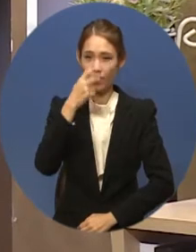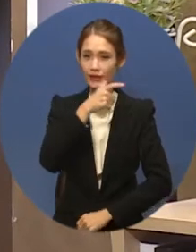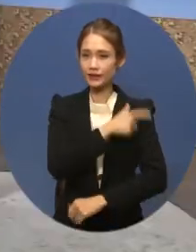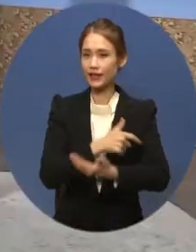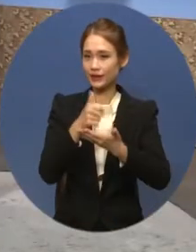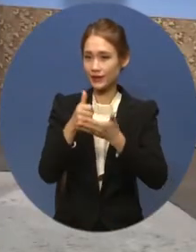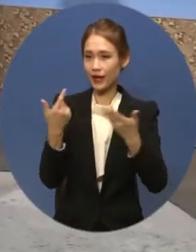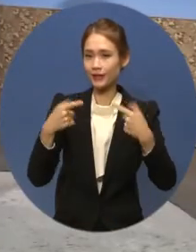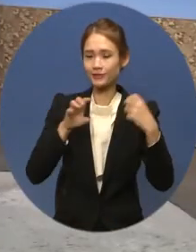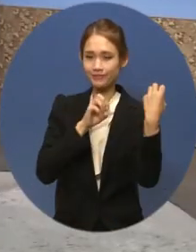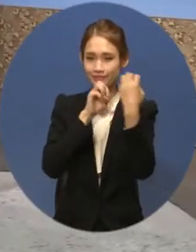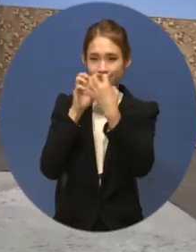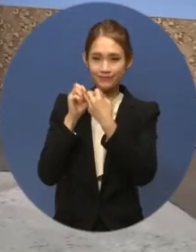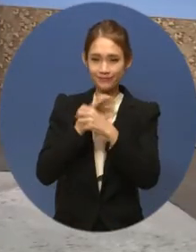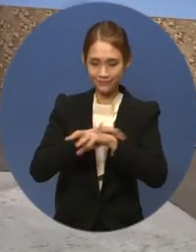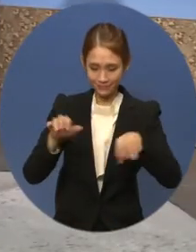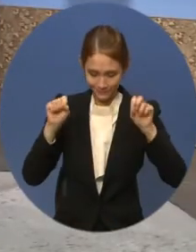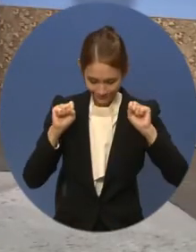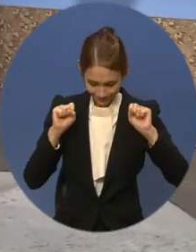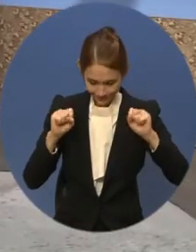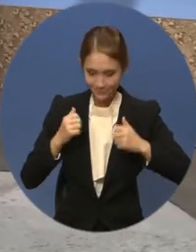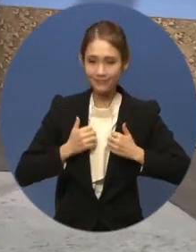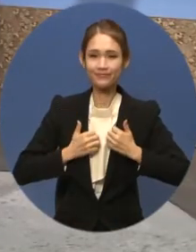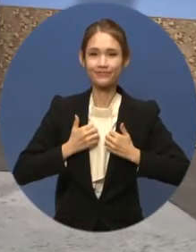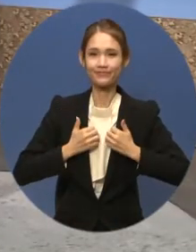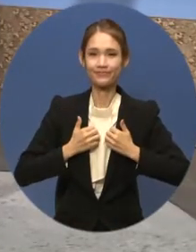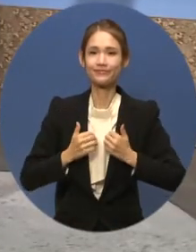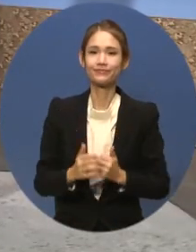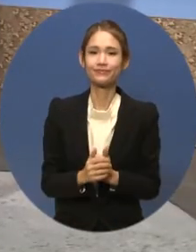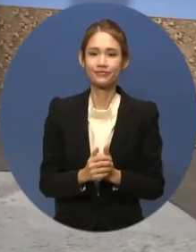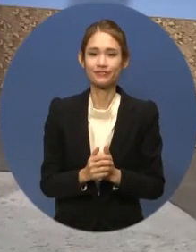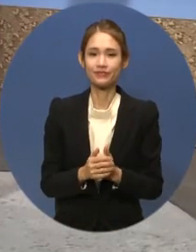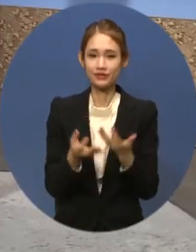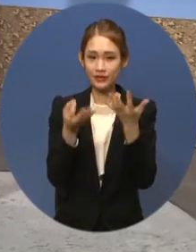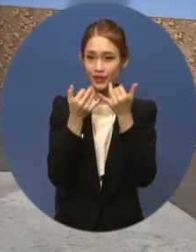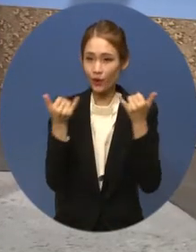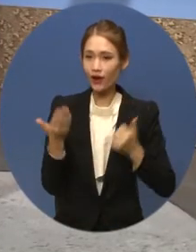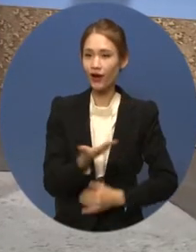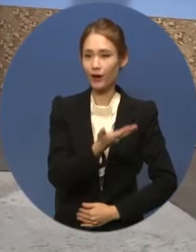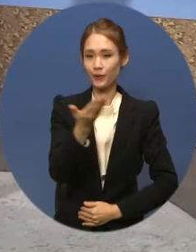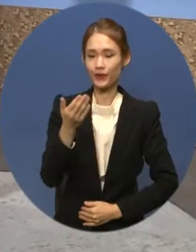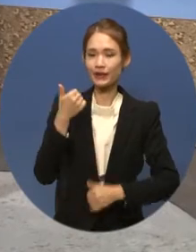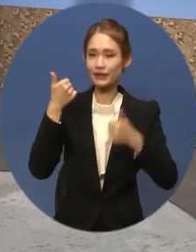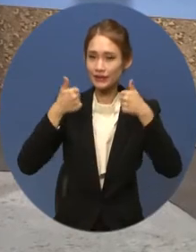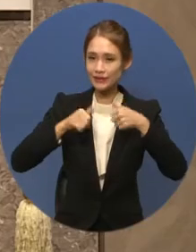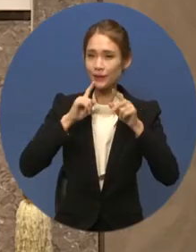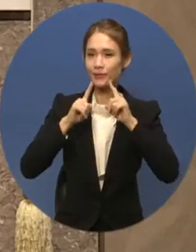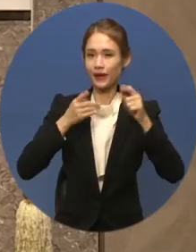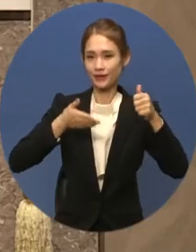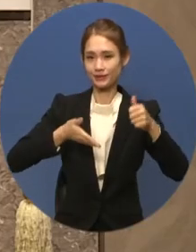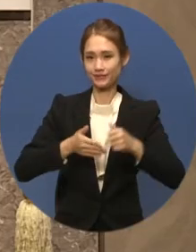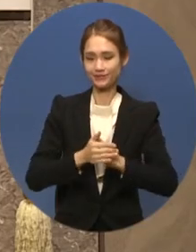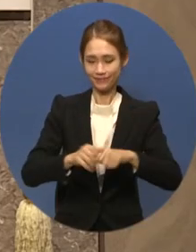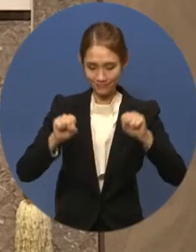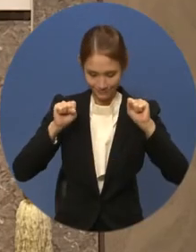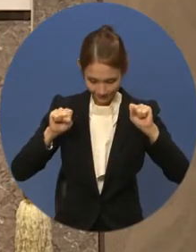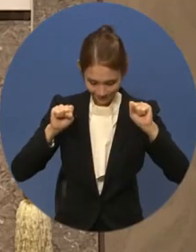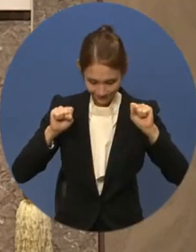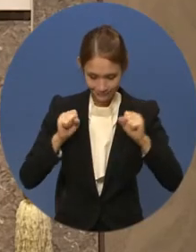버렸습니다 회사 님 반갑습니다 네 반갑습니다 알았습니다 먼저 시청자분들께 이상 말씀 해 주시죠 네 안녕하세요